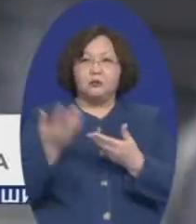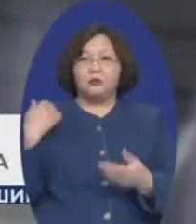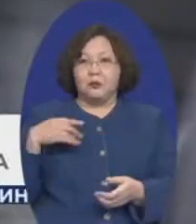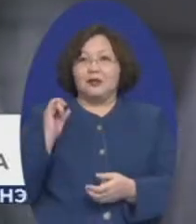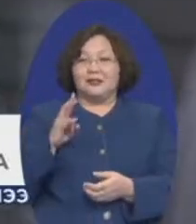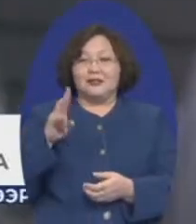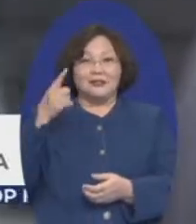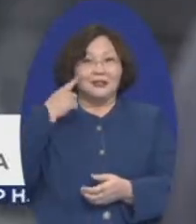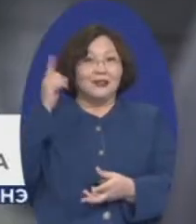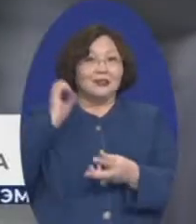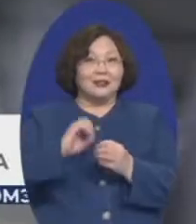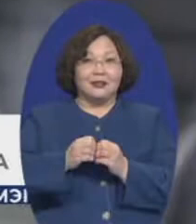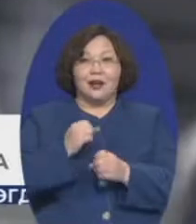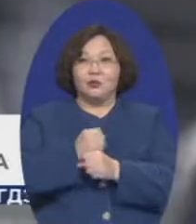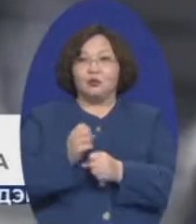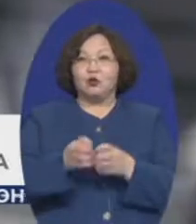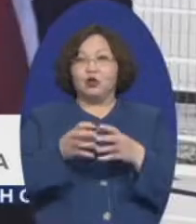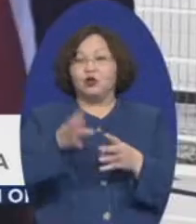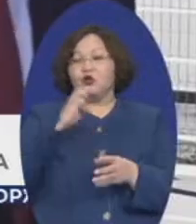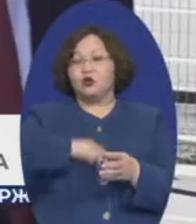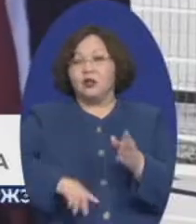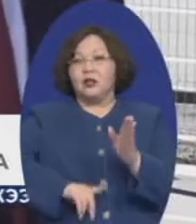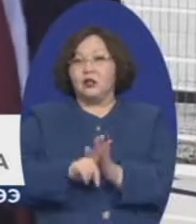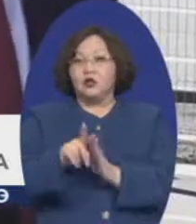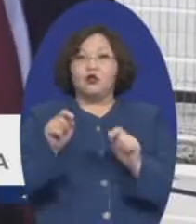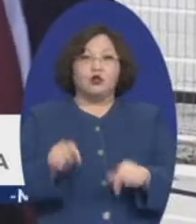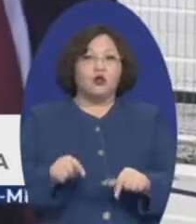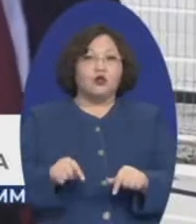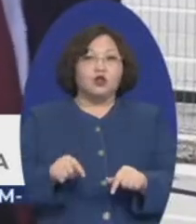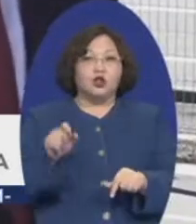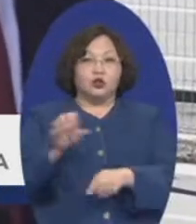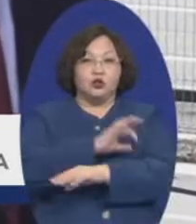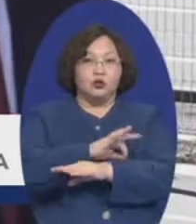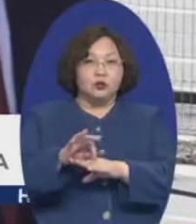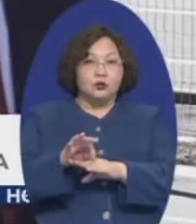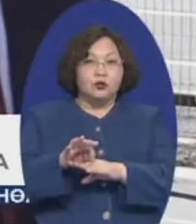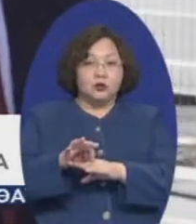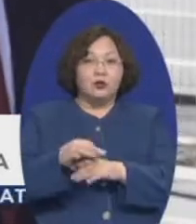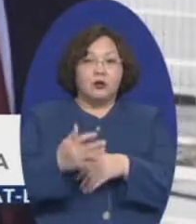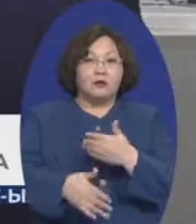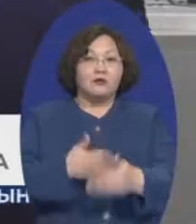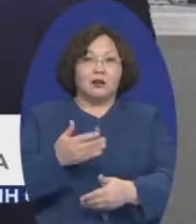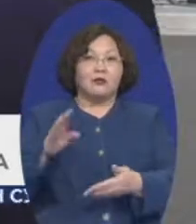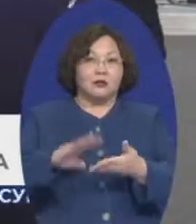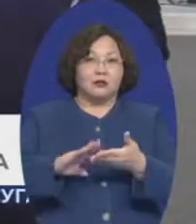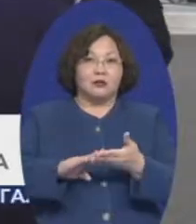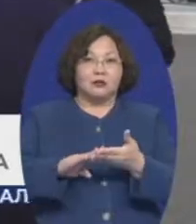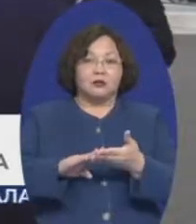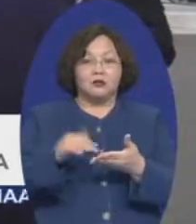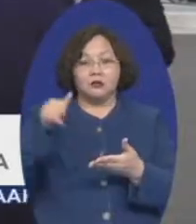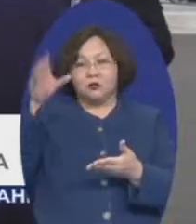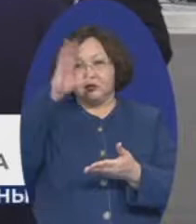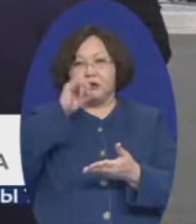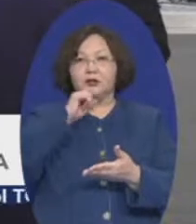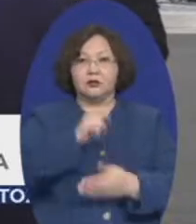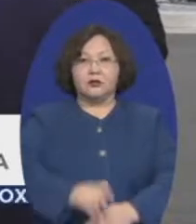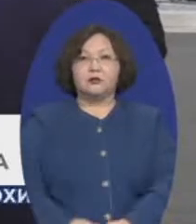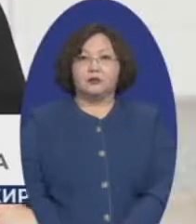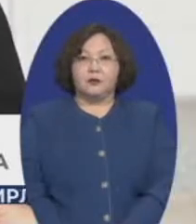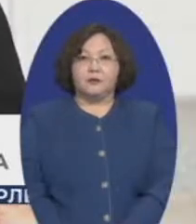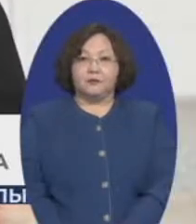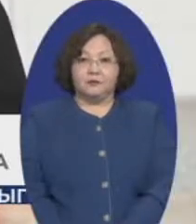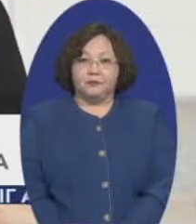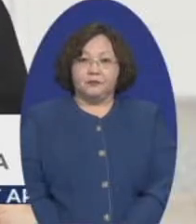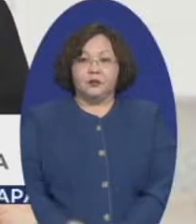байсан. Дээрх санаачлалыг ажил хэрэг болгох эхлэл нь өнөөдөр уг төслийн явцдаа танилцах гэдгийг засгийн газрын тэргүүн онцолж